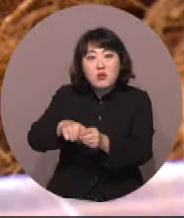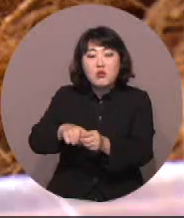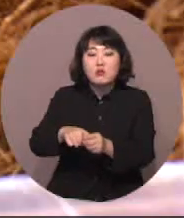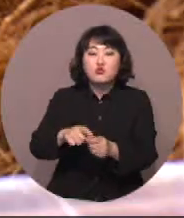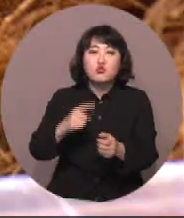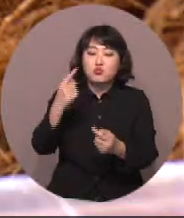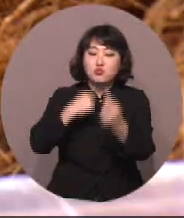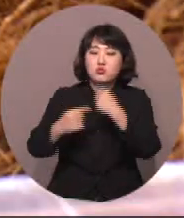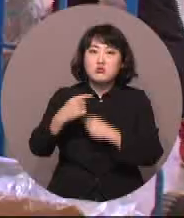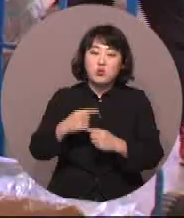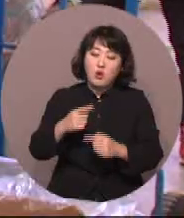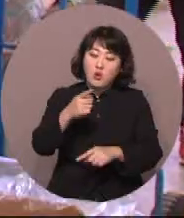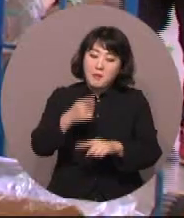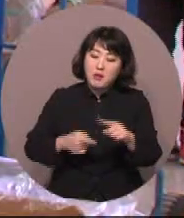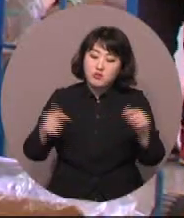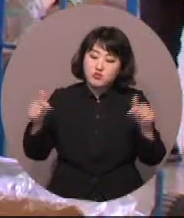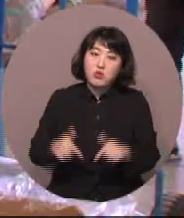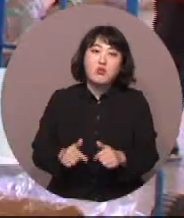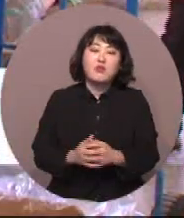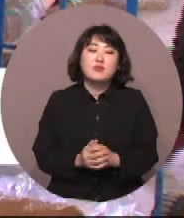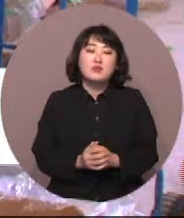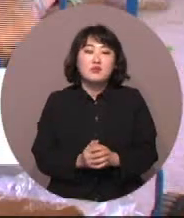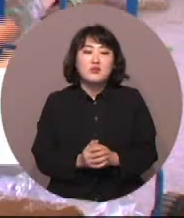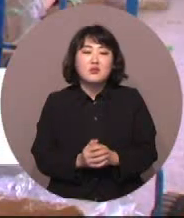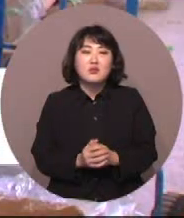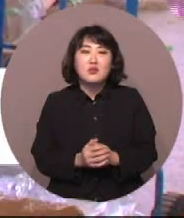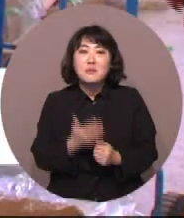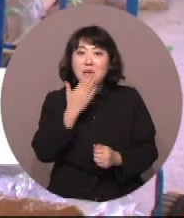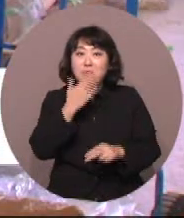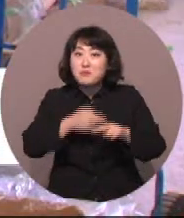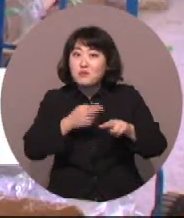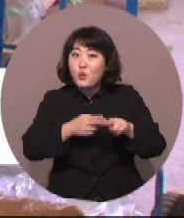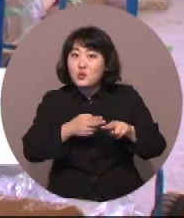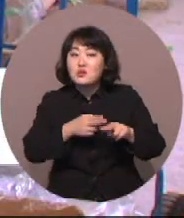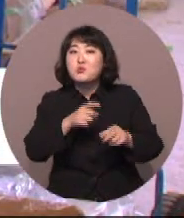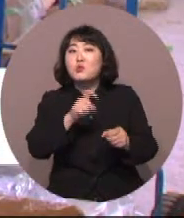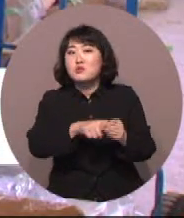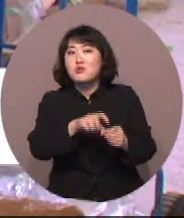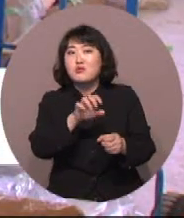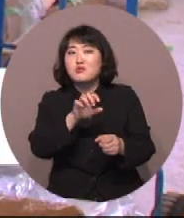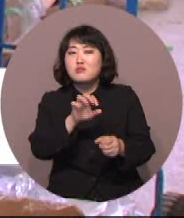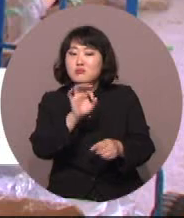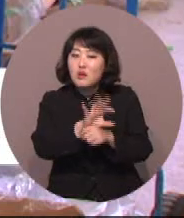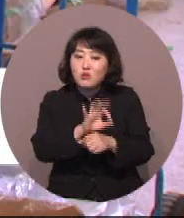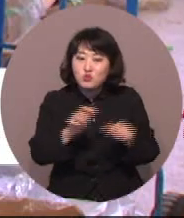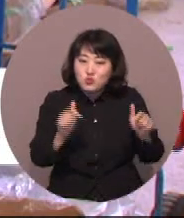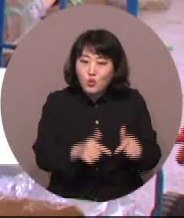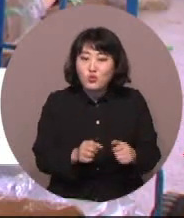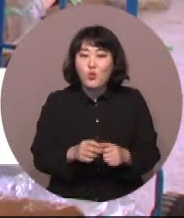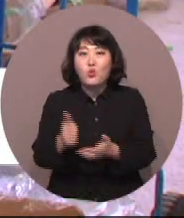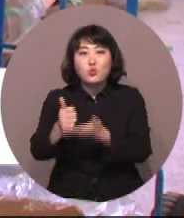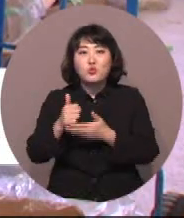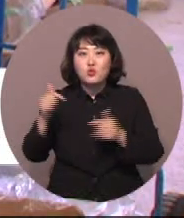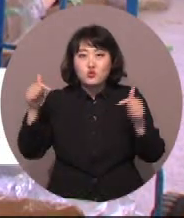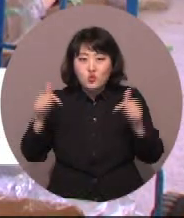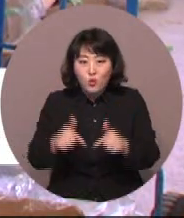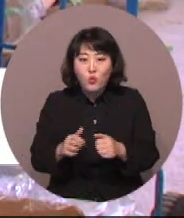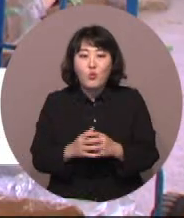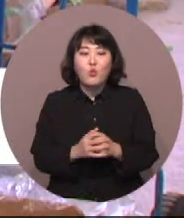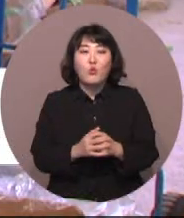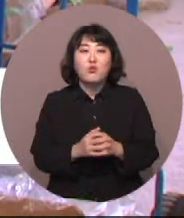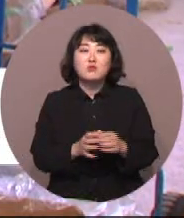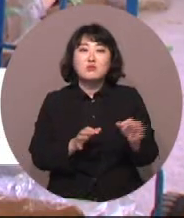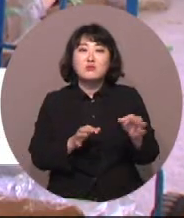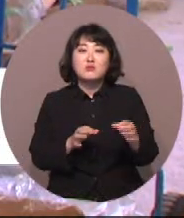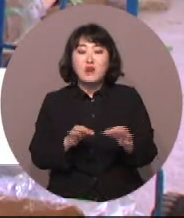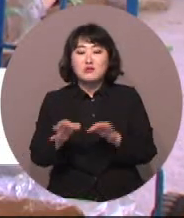났습니다 쌍 용 도 많이 안 나가고 여기 오시는 손님들도 많이 떨어지고 상인들 끼리 그냥 거의